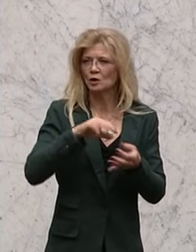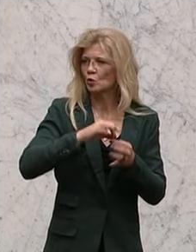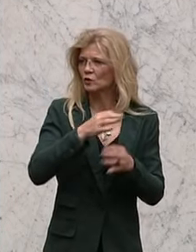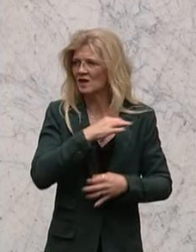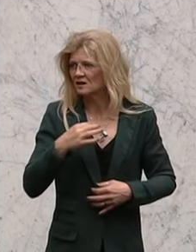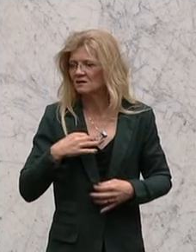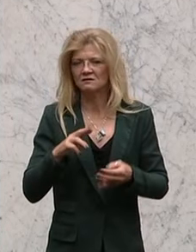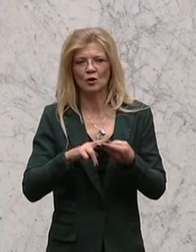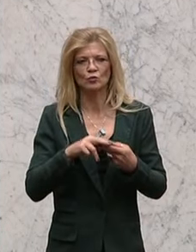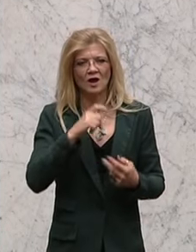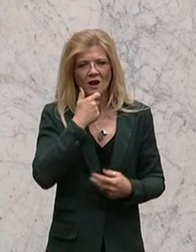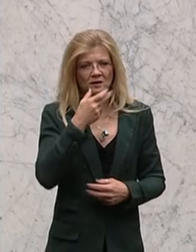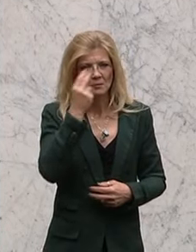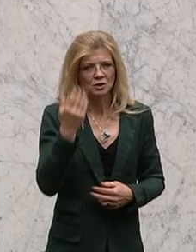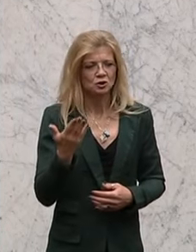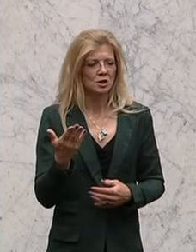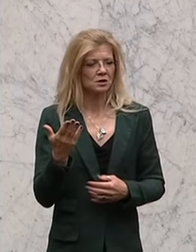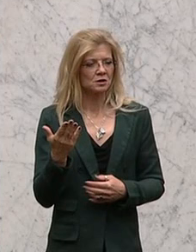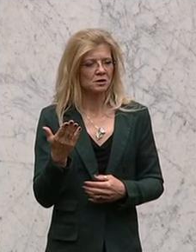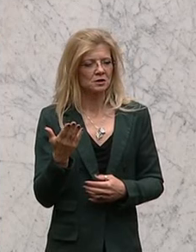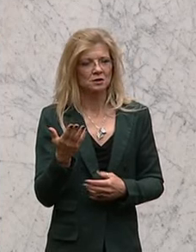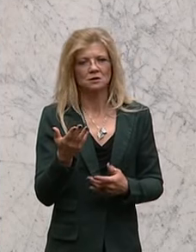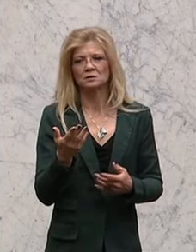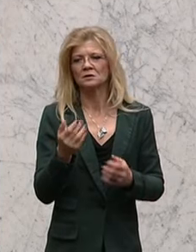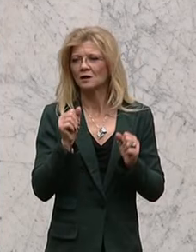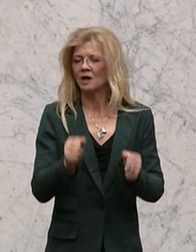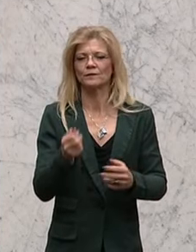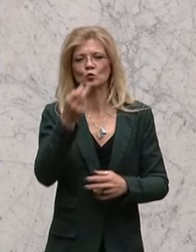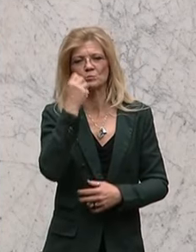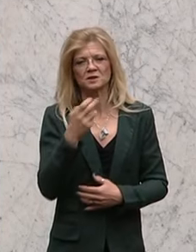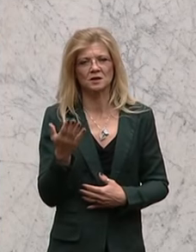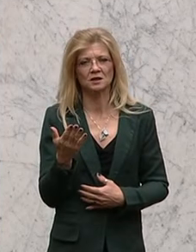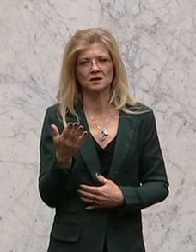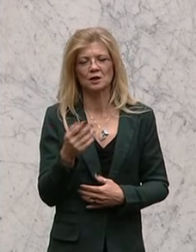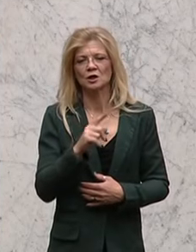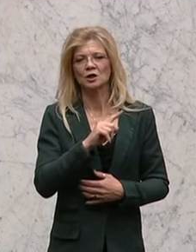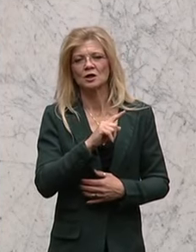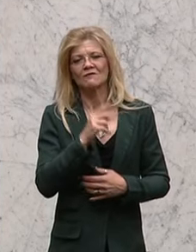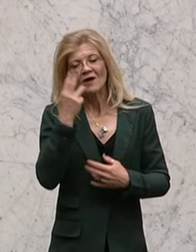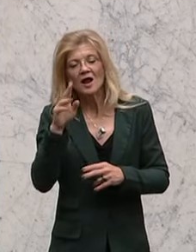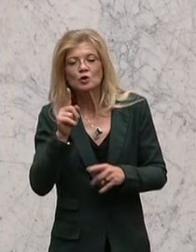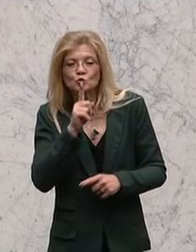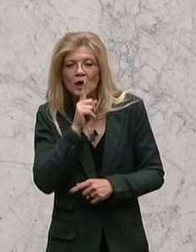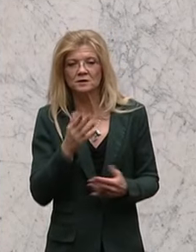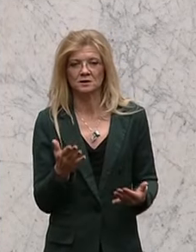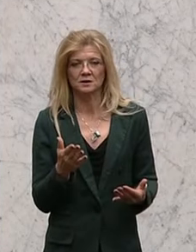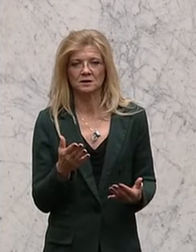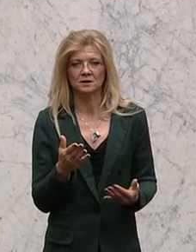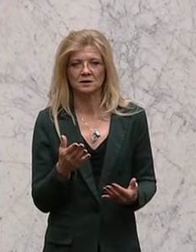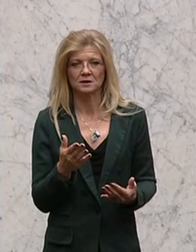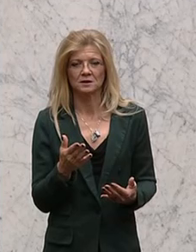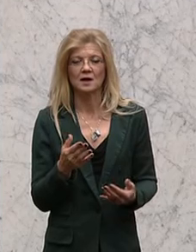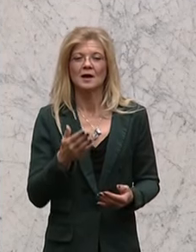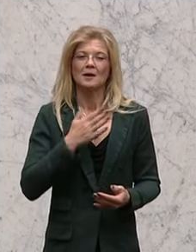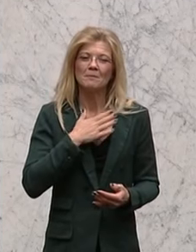älteren Menschen übersehen wird, da es einfach zu leise ist. Aus meiner Sicht ist es auch